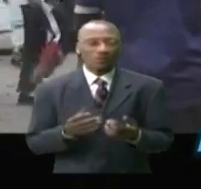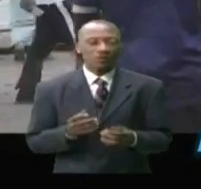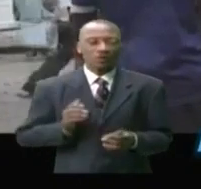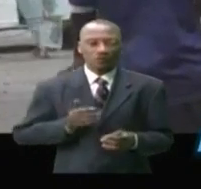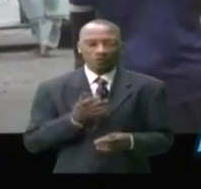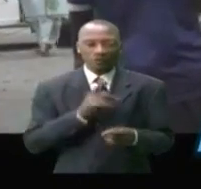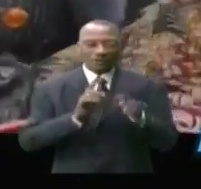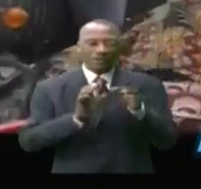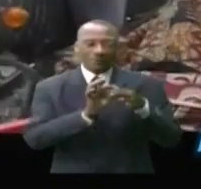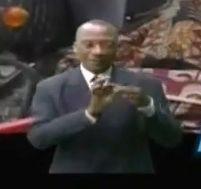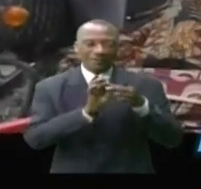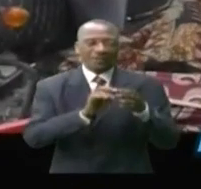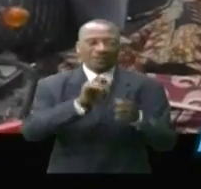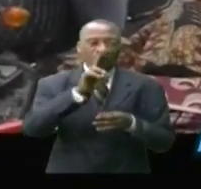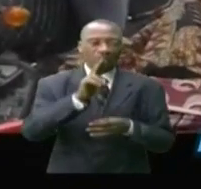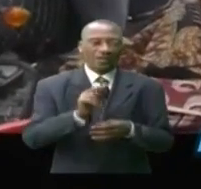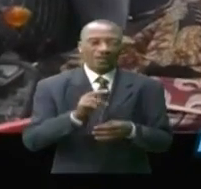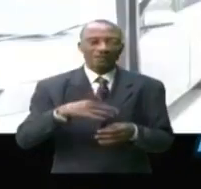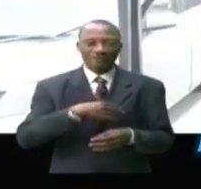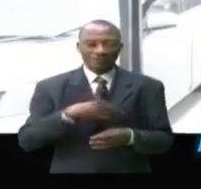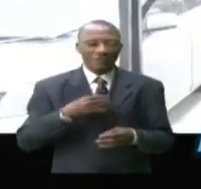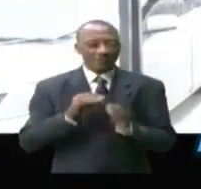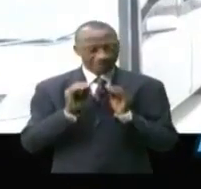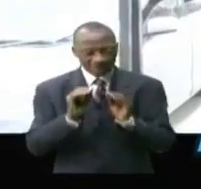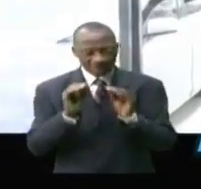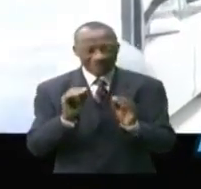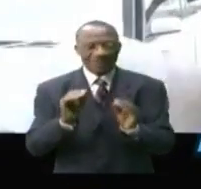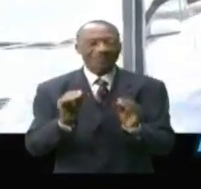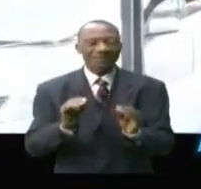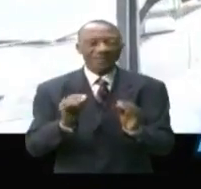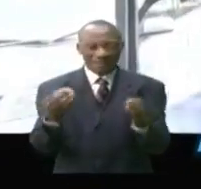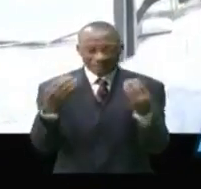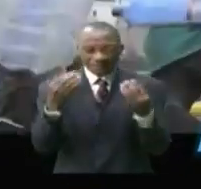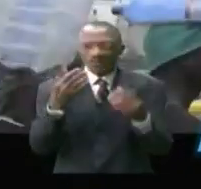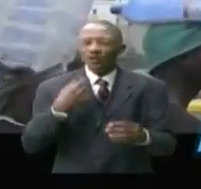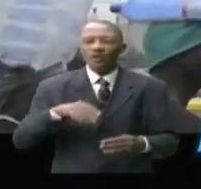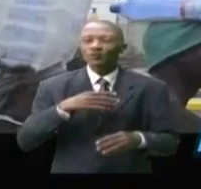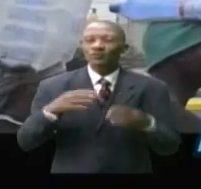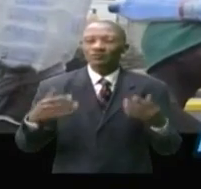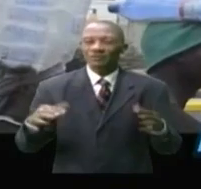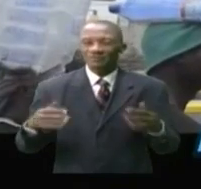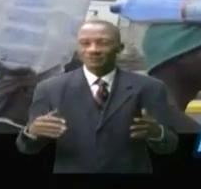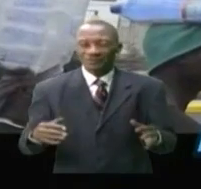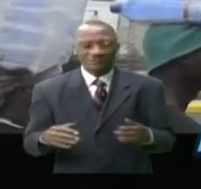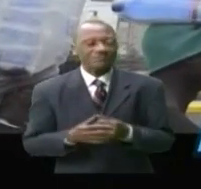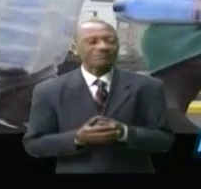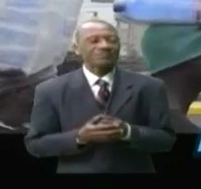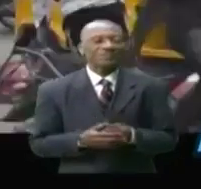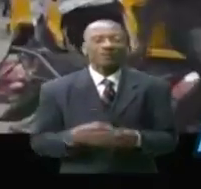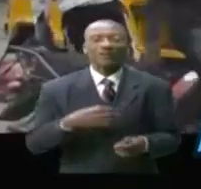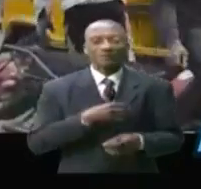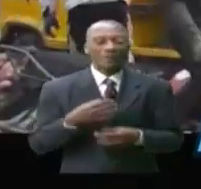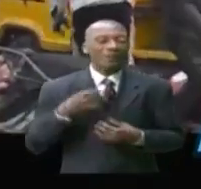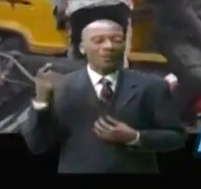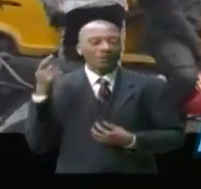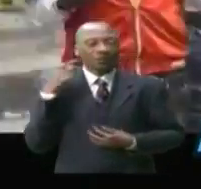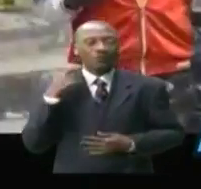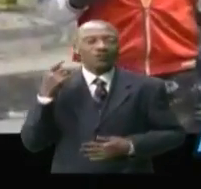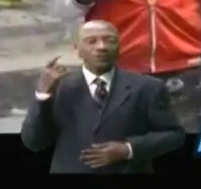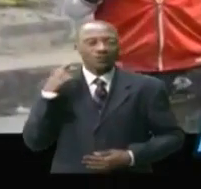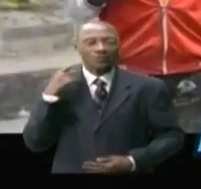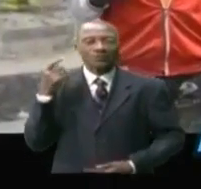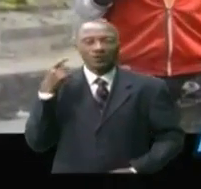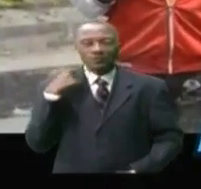femmes entrepreneurs ont reçu des informations nettes et claires sur leur promotion, participation et autonomisation. Elles se sont réjouies